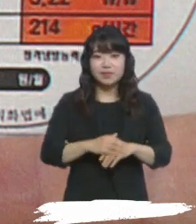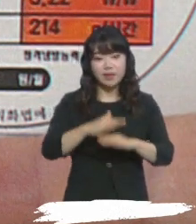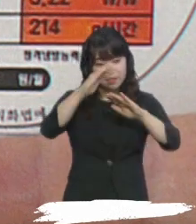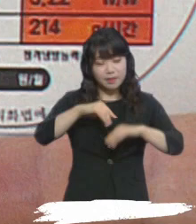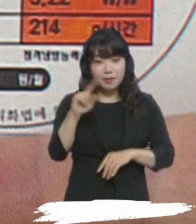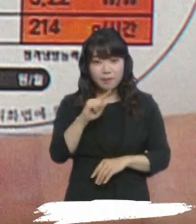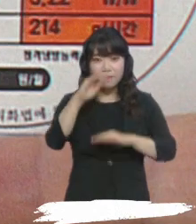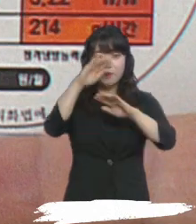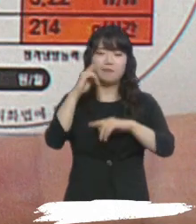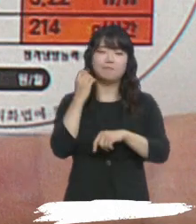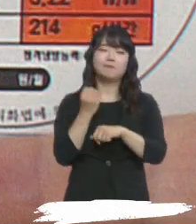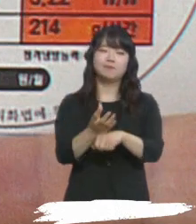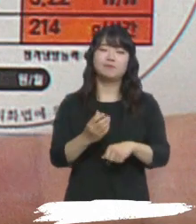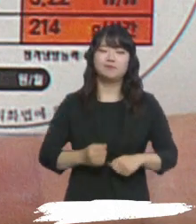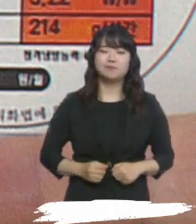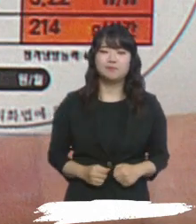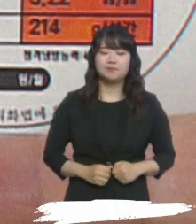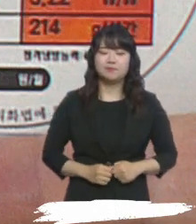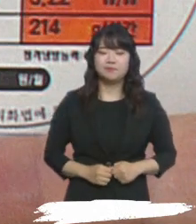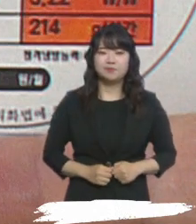어떤 내용인지 김호 기자가 전합니다.